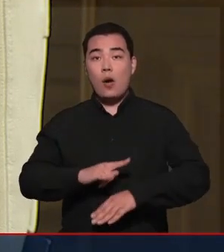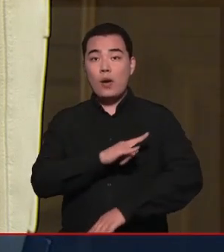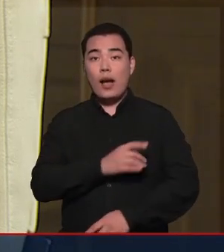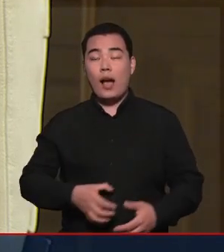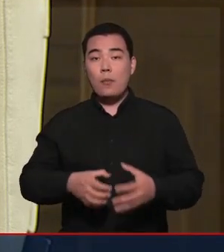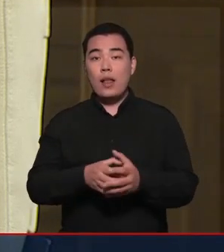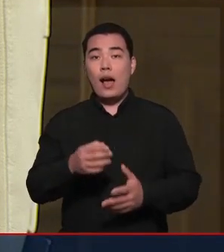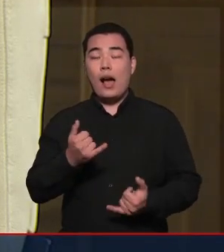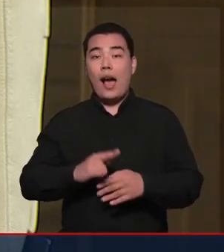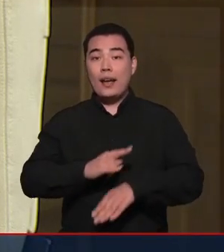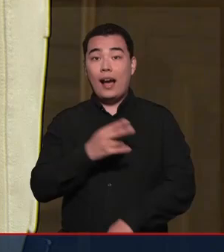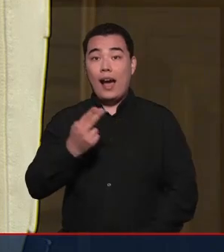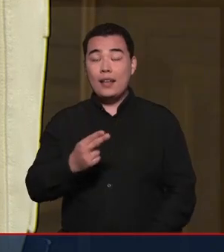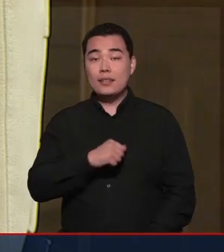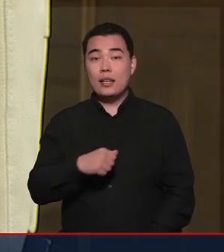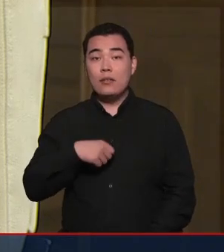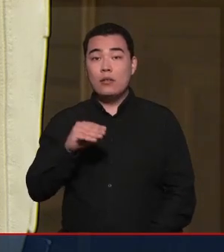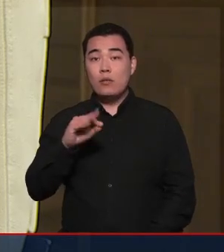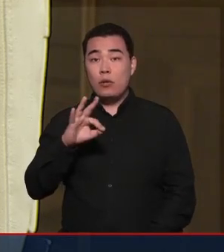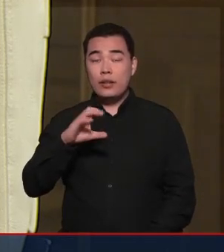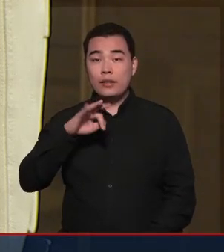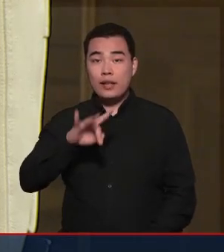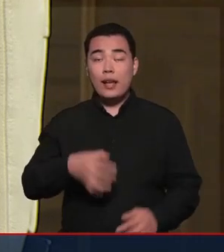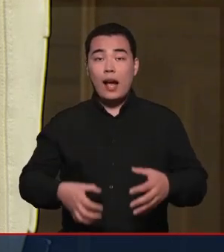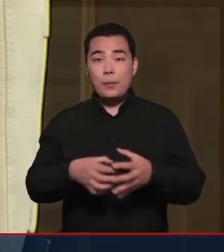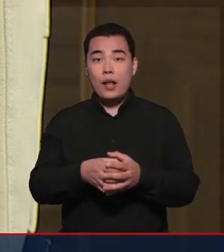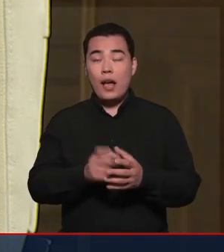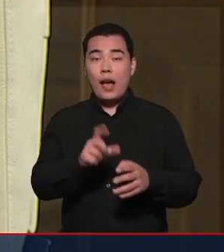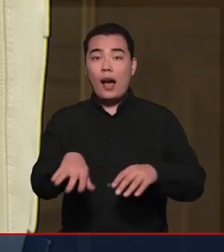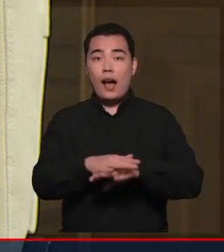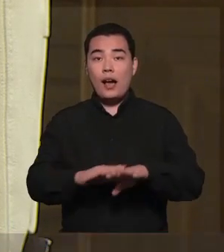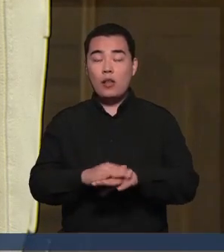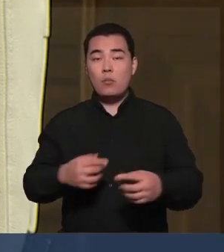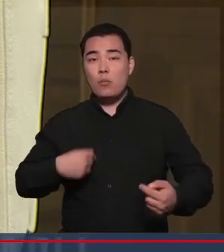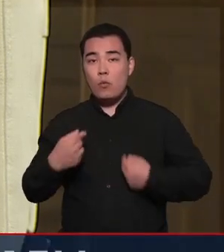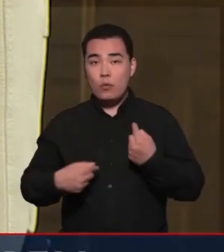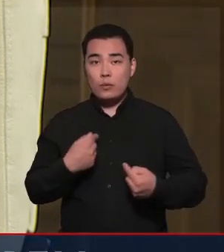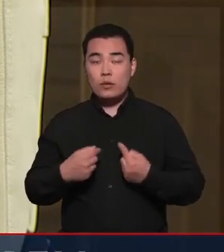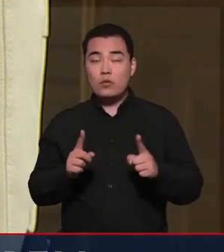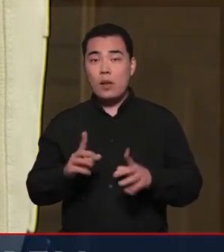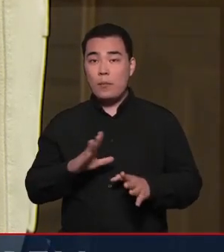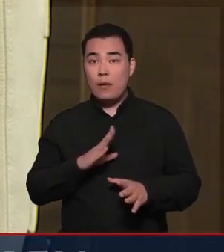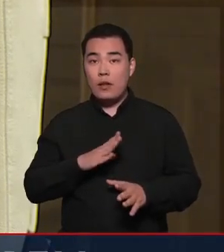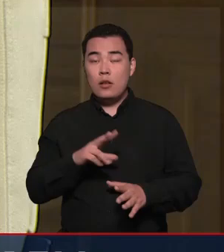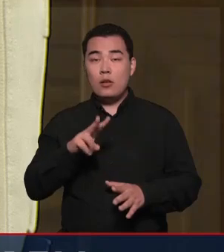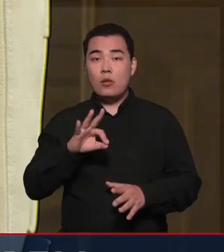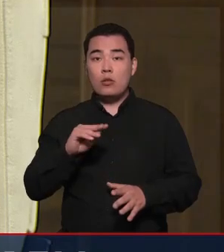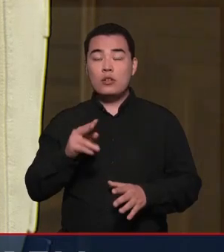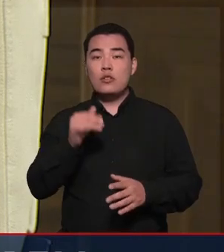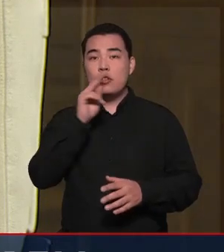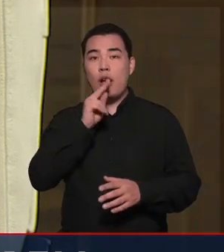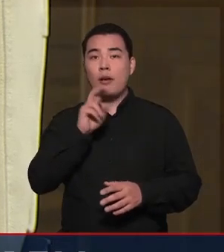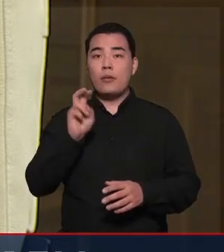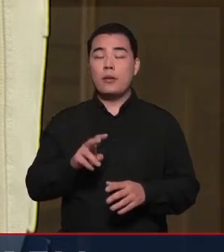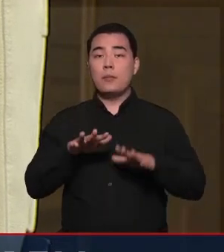Air Астананың президент Фостердің өзі мына қаншама халық зардап шегіп отырса да, лонж барға барып шай ішіп